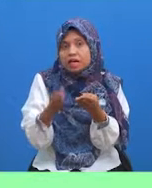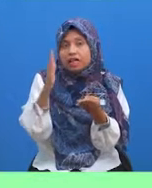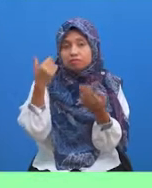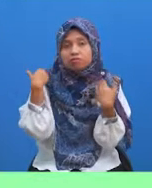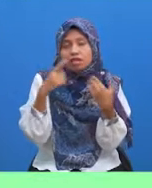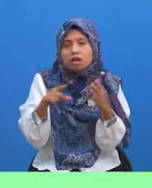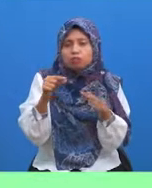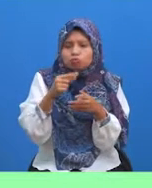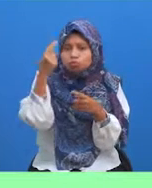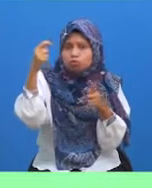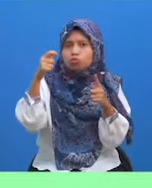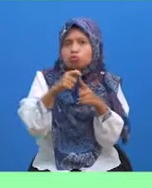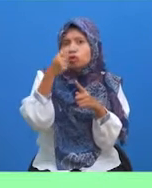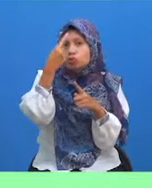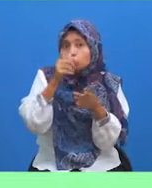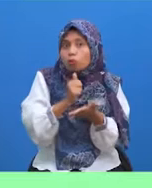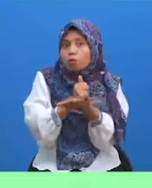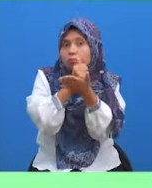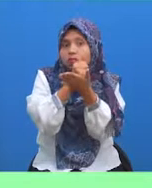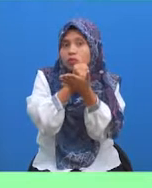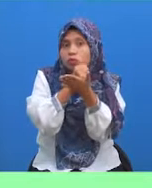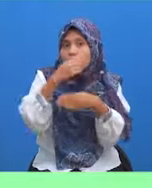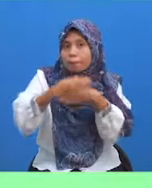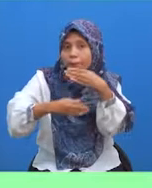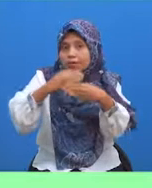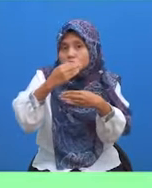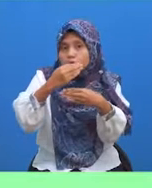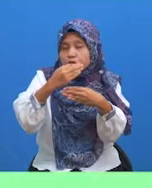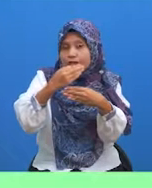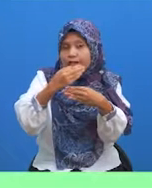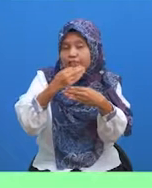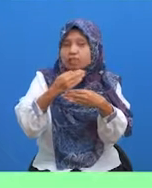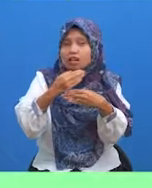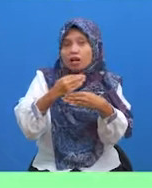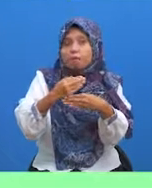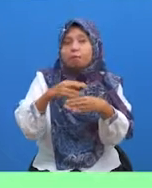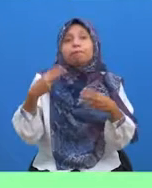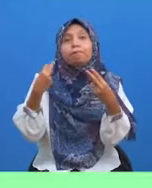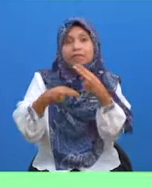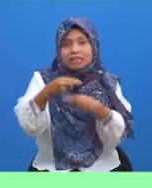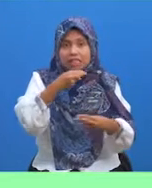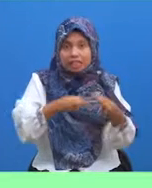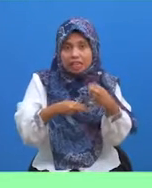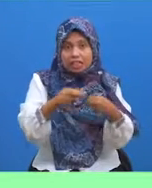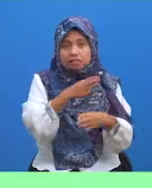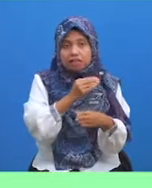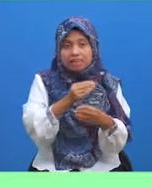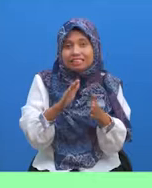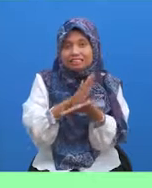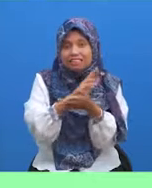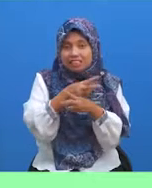membantu memajukan industri tersebut dan menjaga kebajikan masyarakat